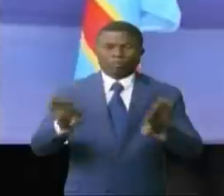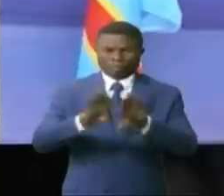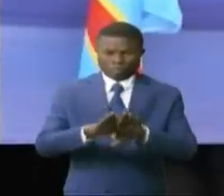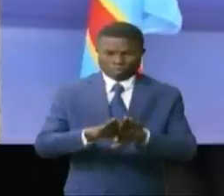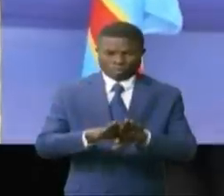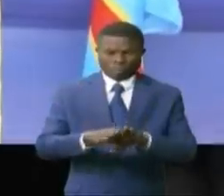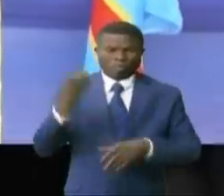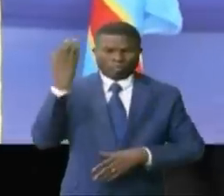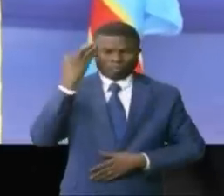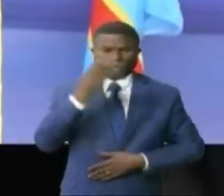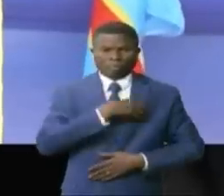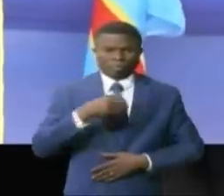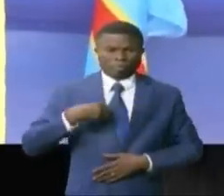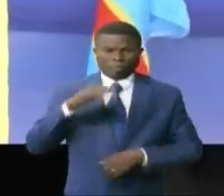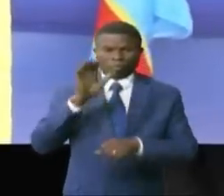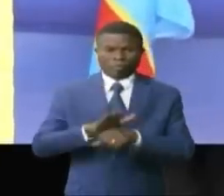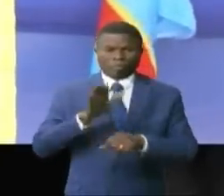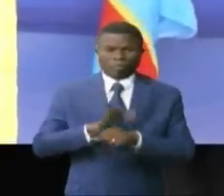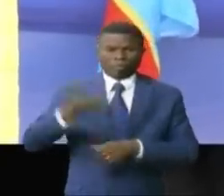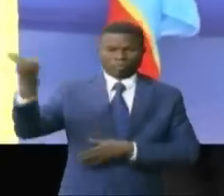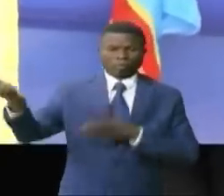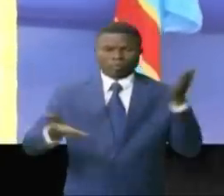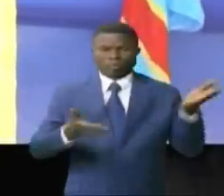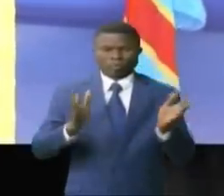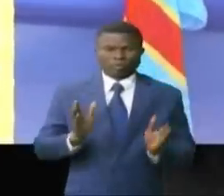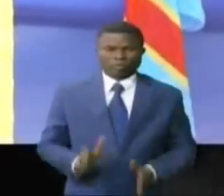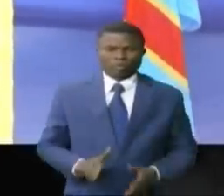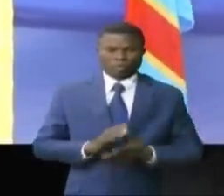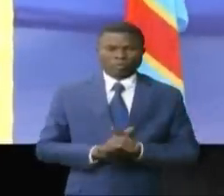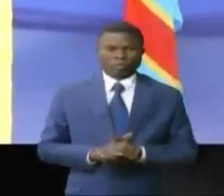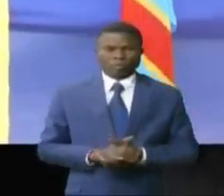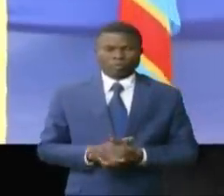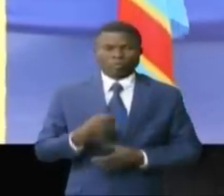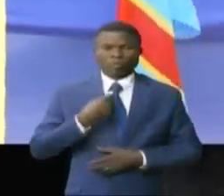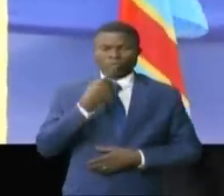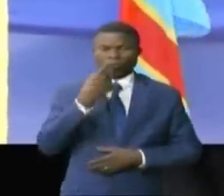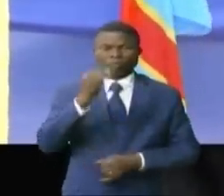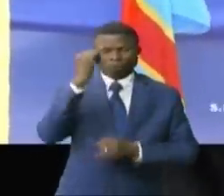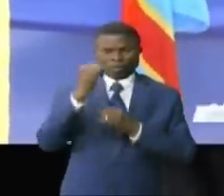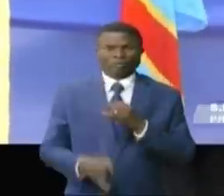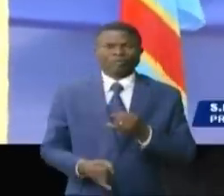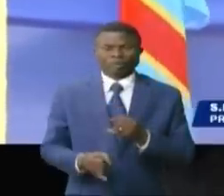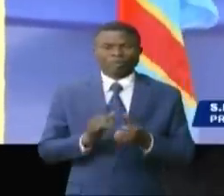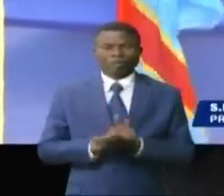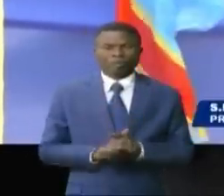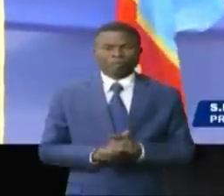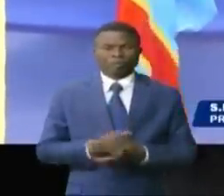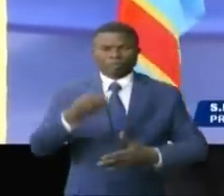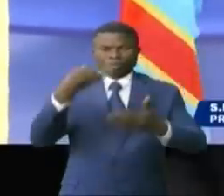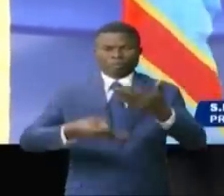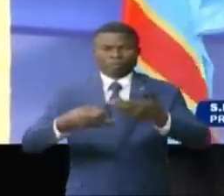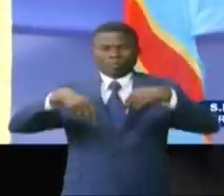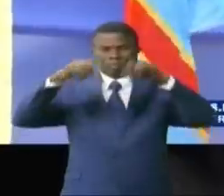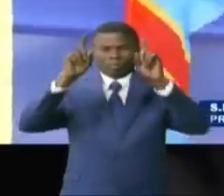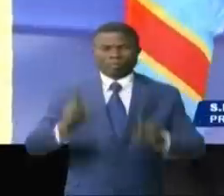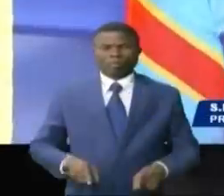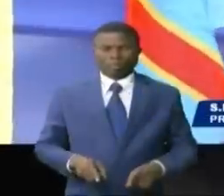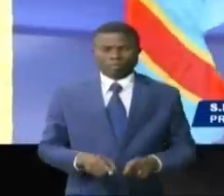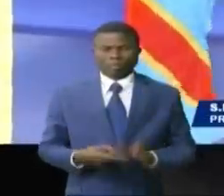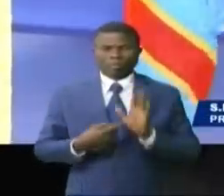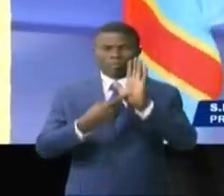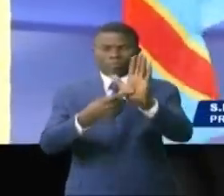messieurs, distingués invités, je déclare close la 7e édition de